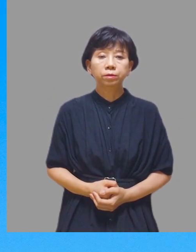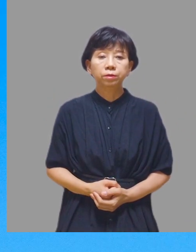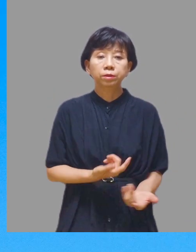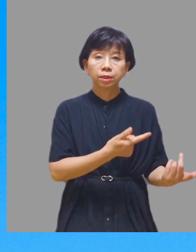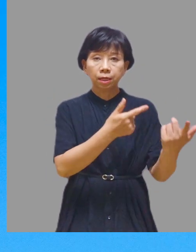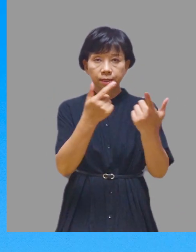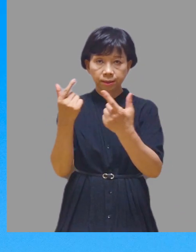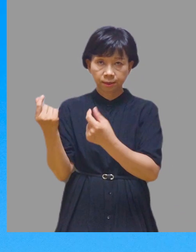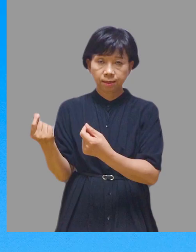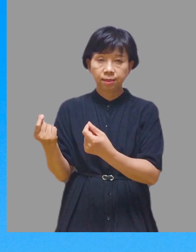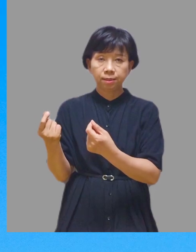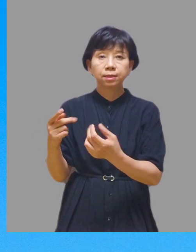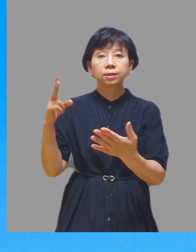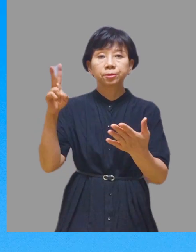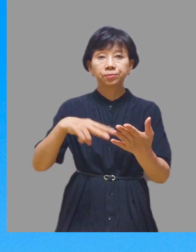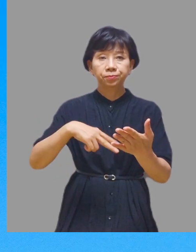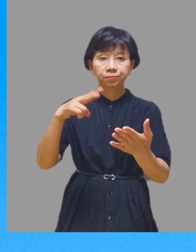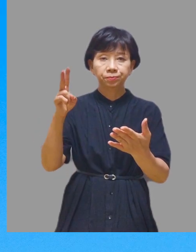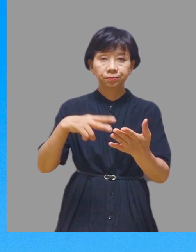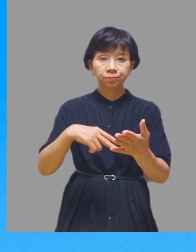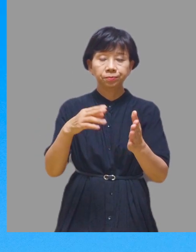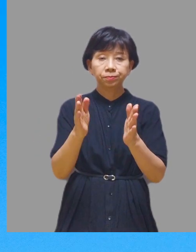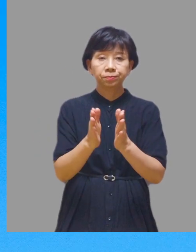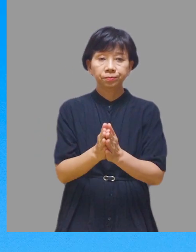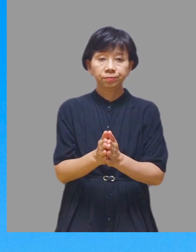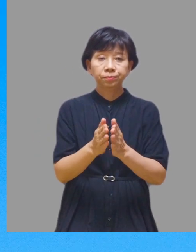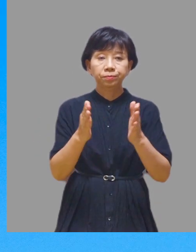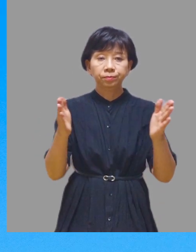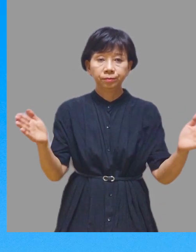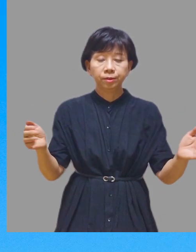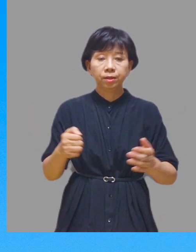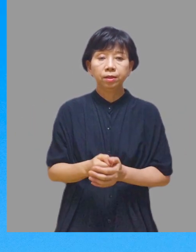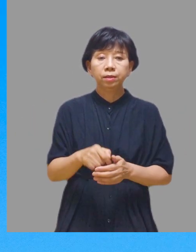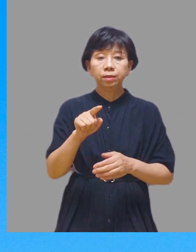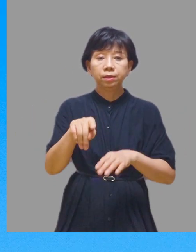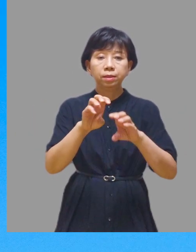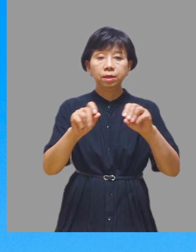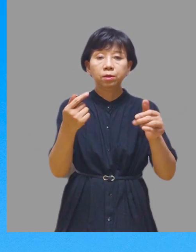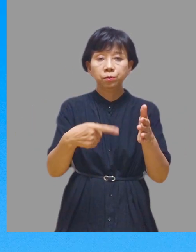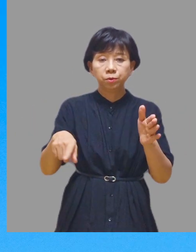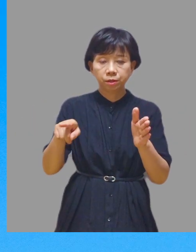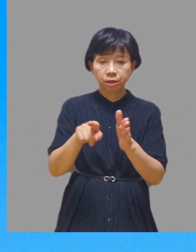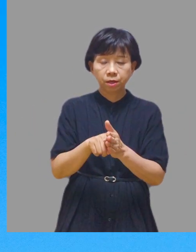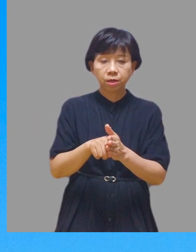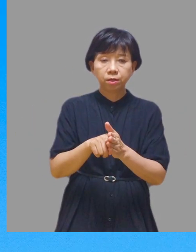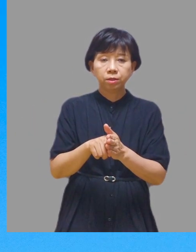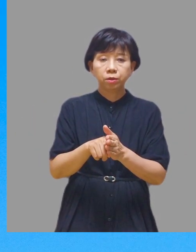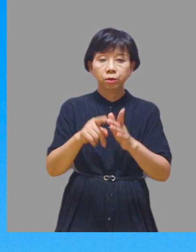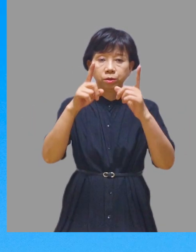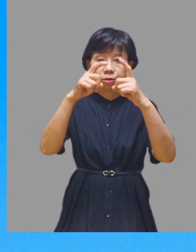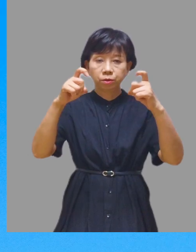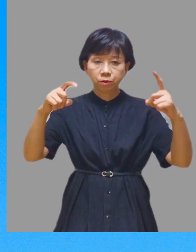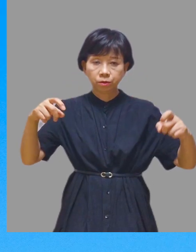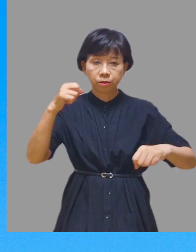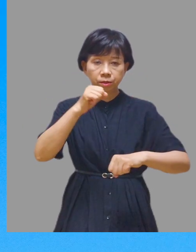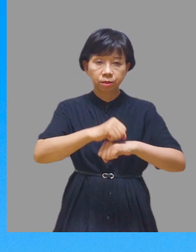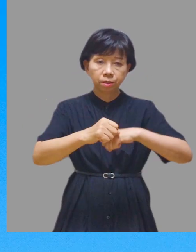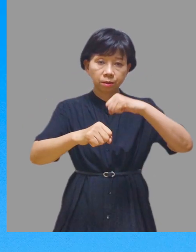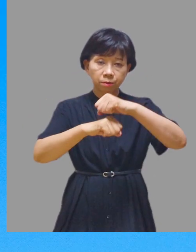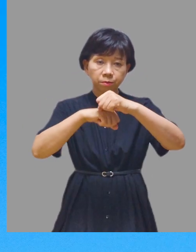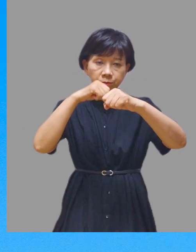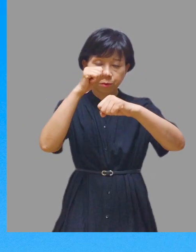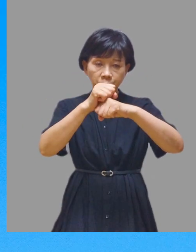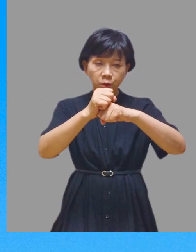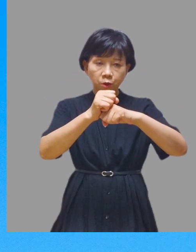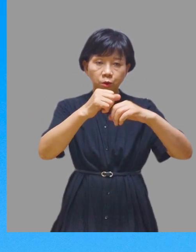절만 같이 한번 읽어보도록 하겠습니다. 이 땅을 위하여 성을 쌓으며 성 무너진